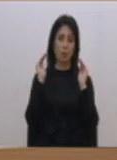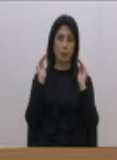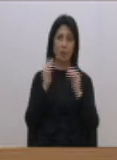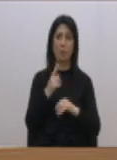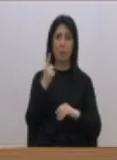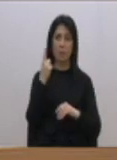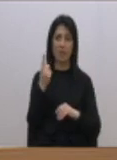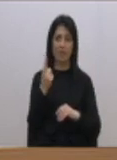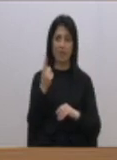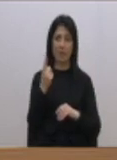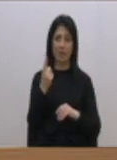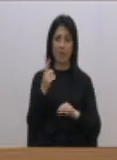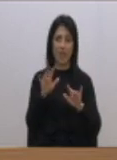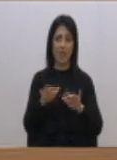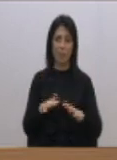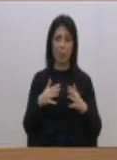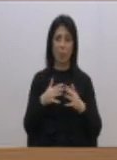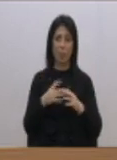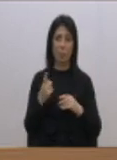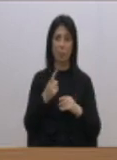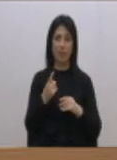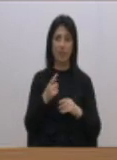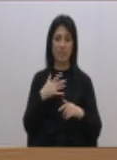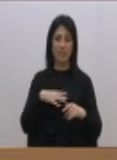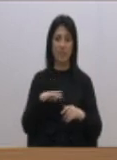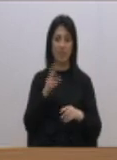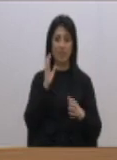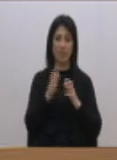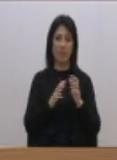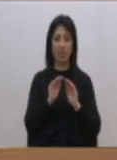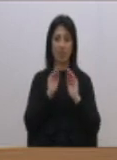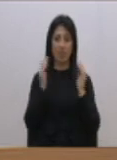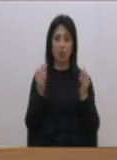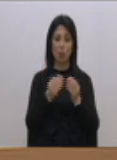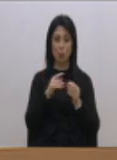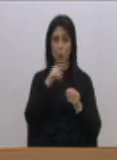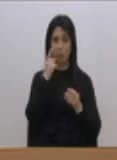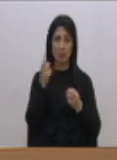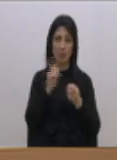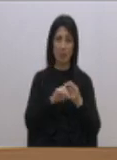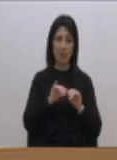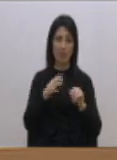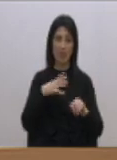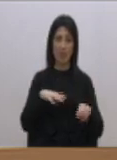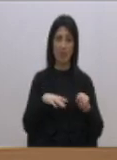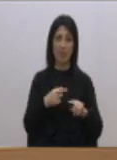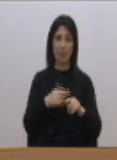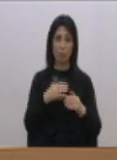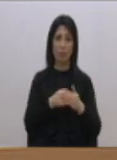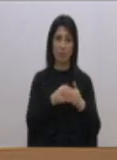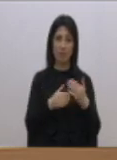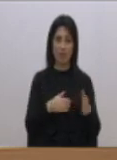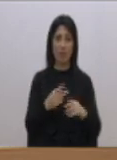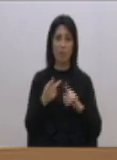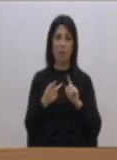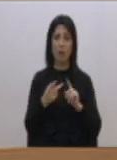Irul ies, hibridul, om, spiritul, componentul, sacatul, saeta și orisul, izolația, rusul, iza, gaulena, gaizar, doscoegana și es micțeulia.